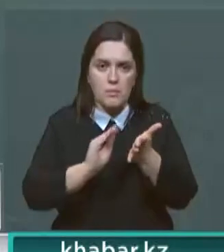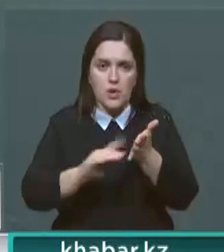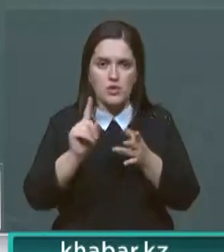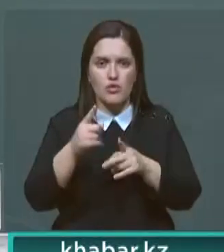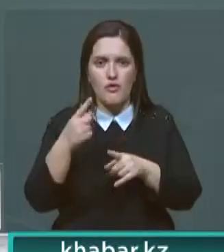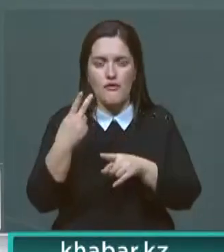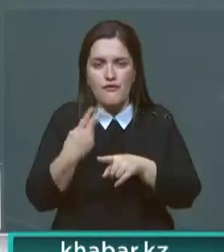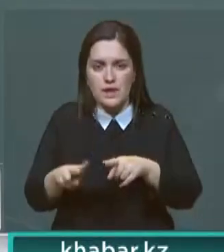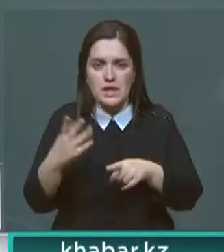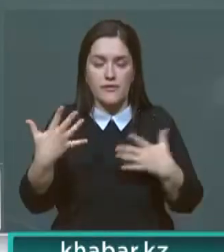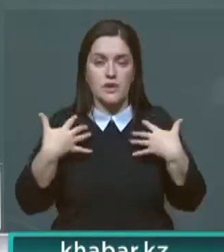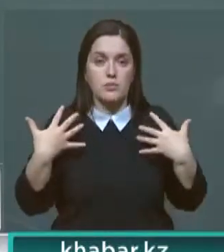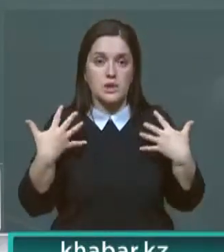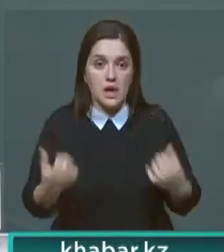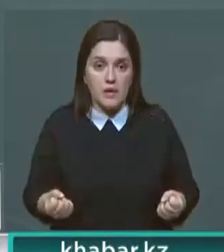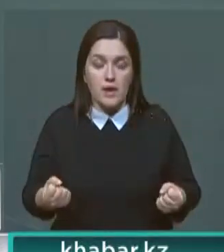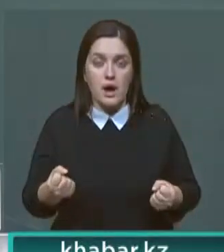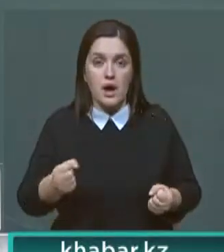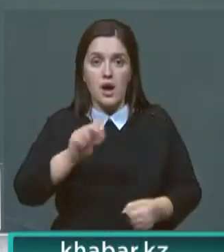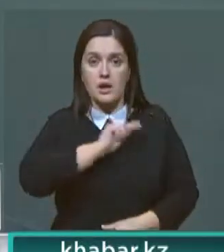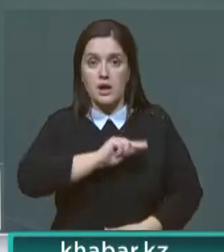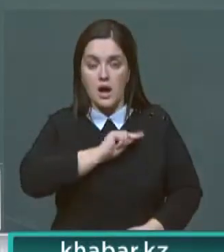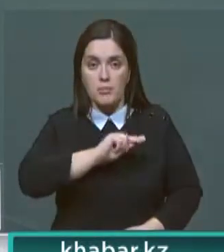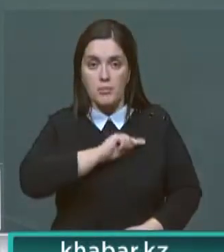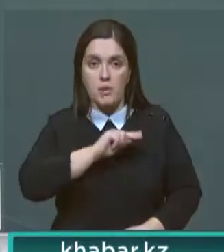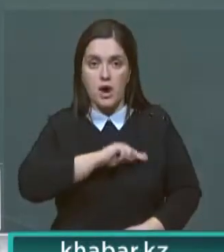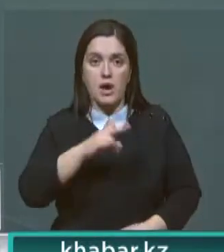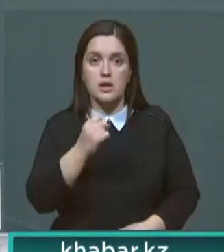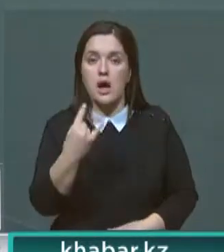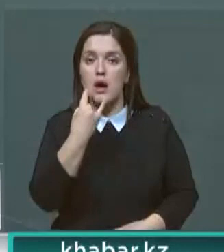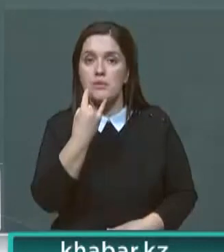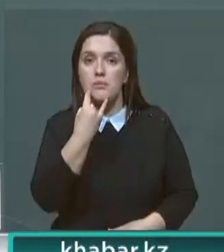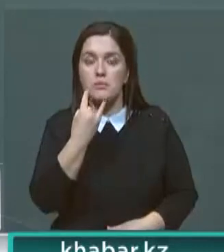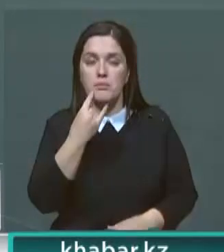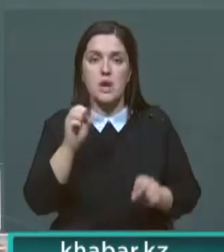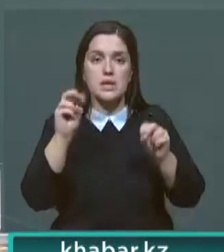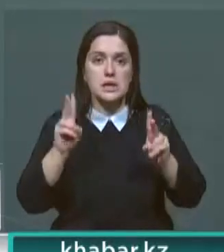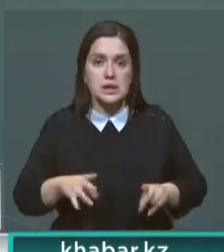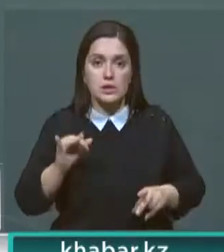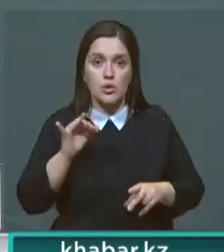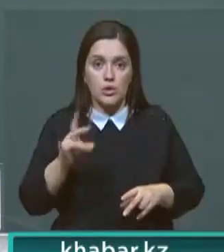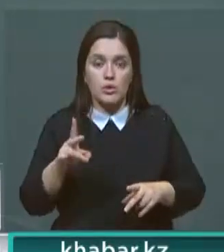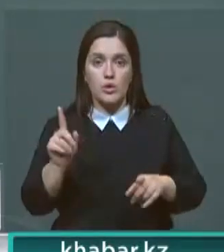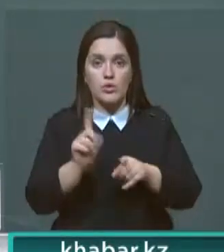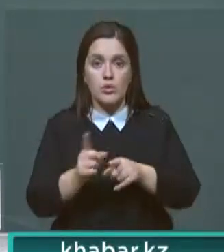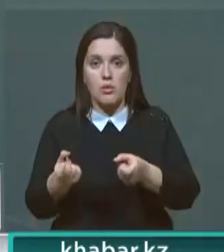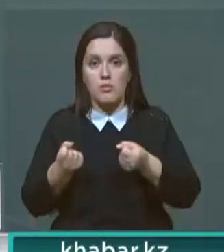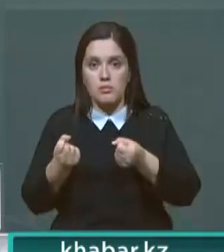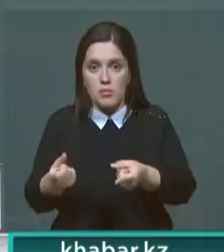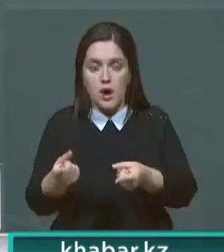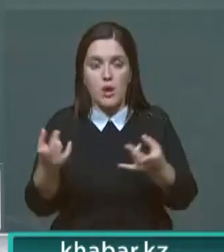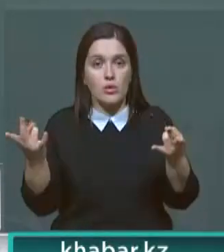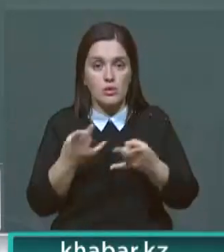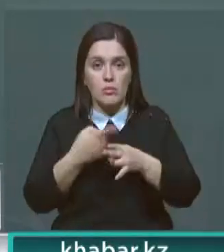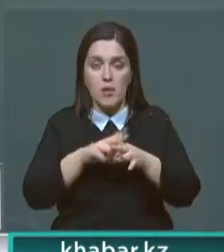вредит вашему здоровью. Кстати, работает оно на литейно-ионном аккумуляторе, а значит, и утилизации подлежит особенной.